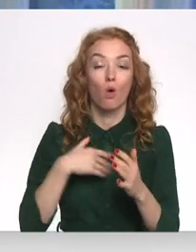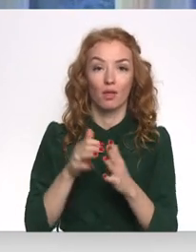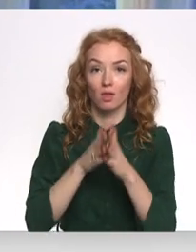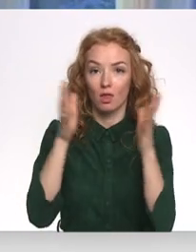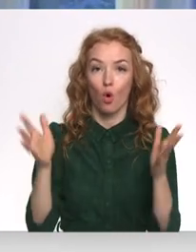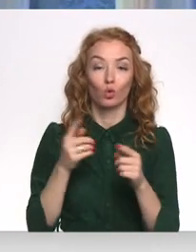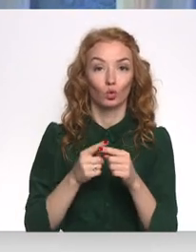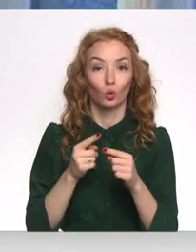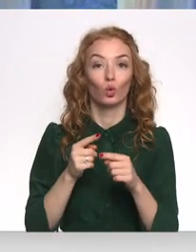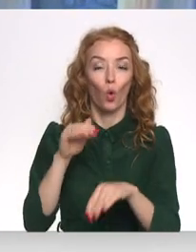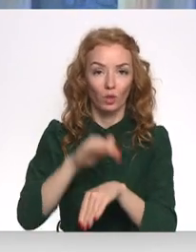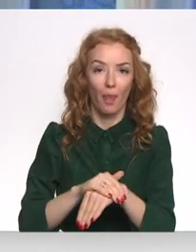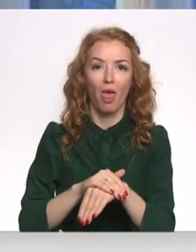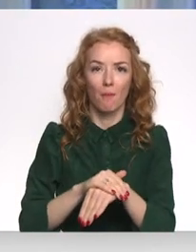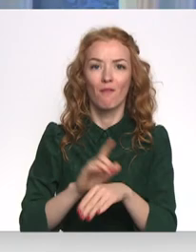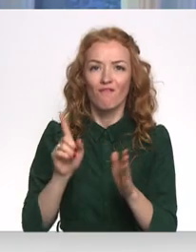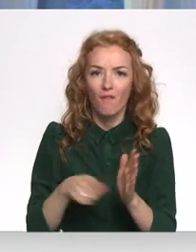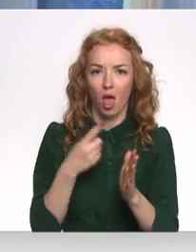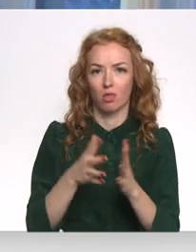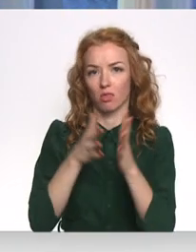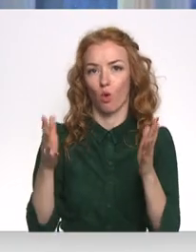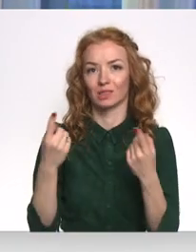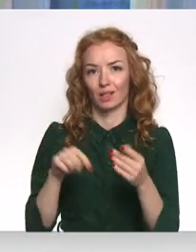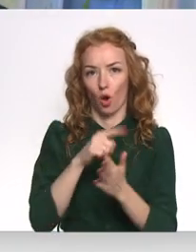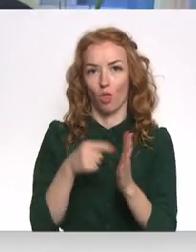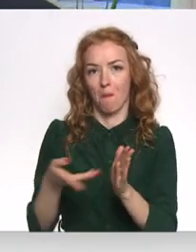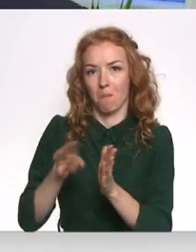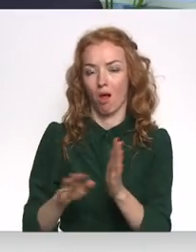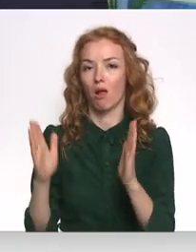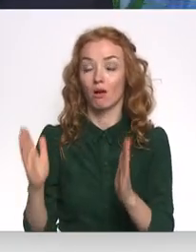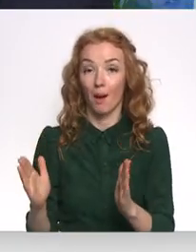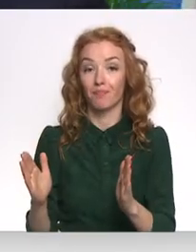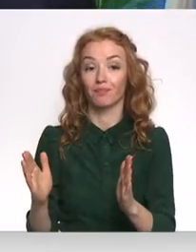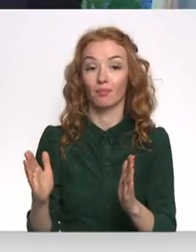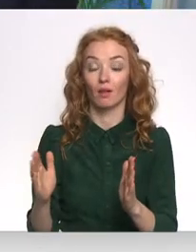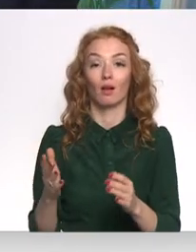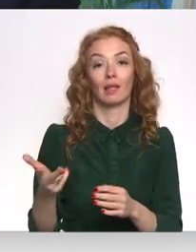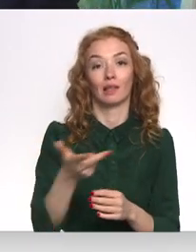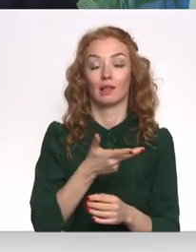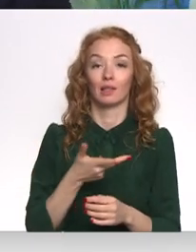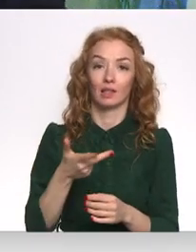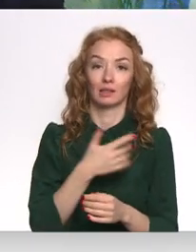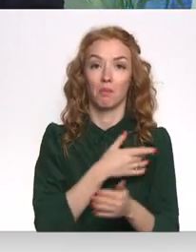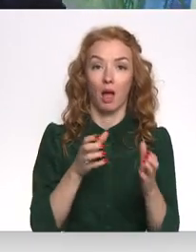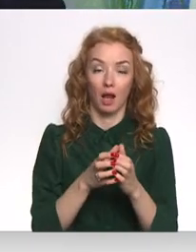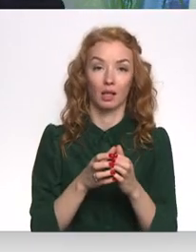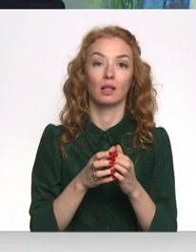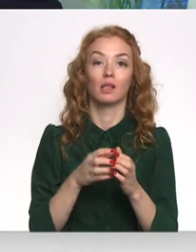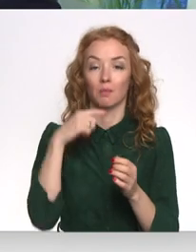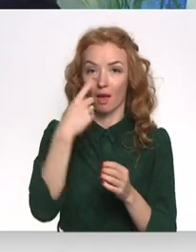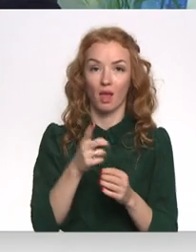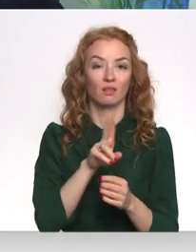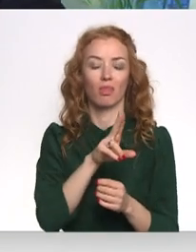jautājumu, patiesībā konstatējam, ka vēl ir pietiekami daudz jautājumu, kas būtu arī jāpārrunā. No abām partijām apvienotā sarakstu un Nacionālās apvienības izskanēja skaidrs ne